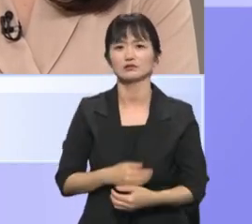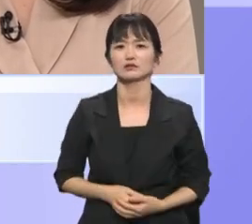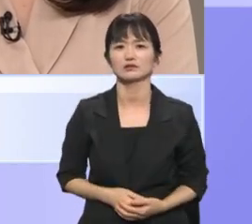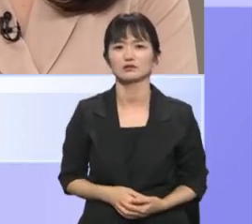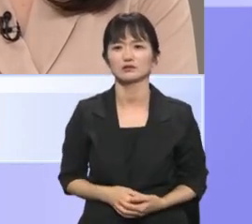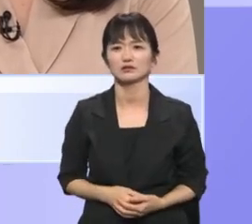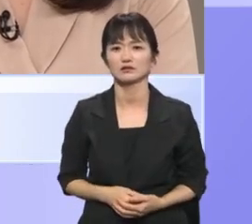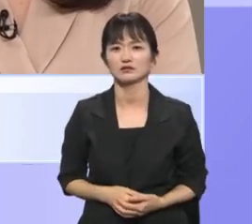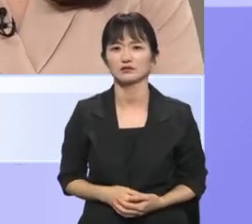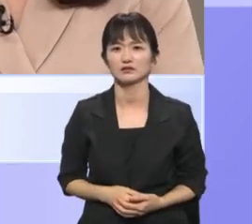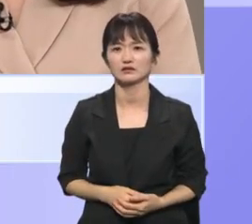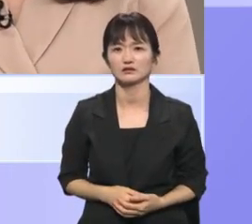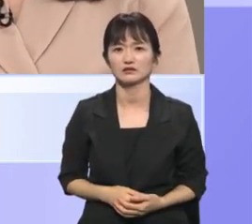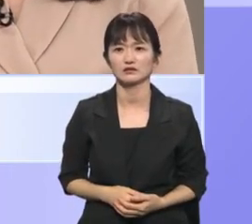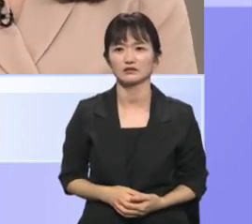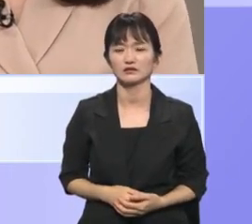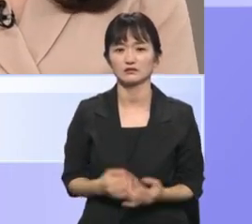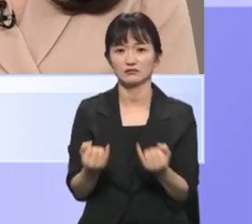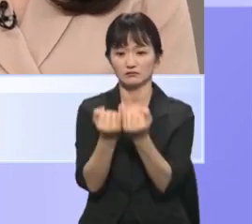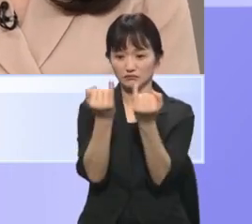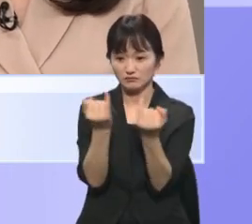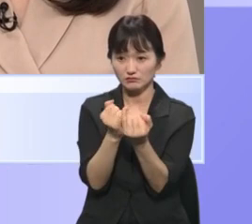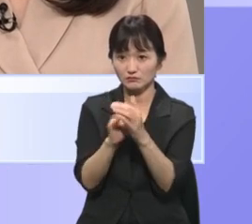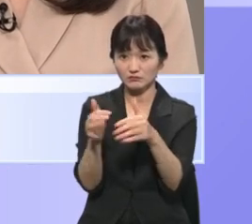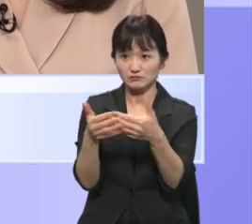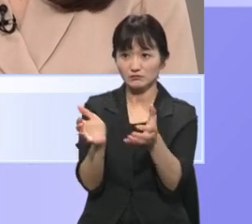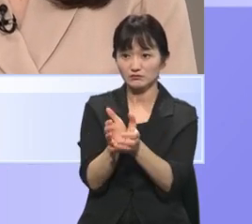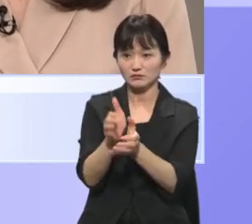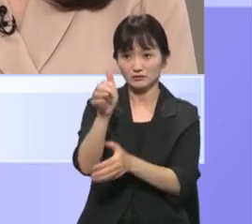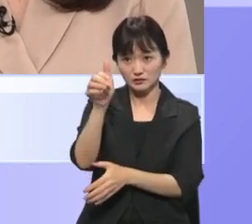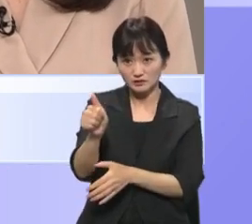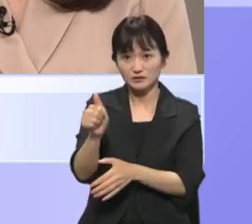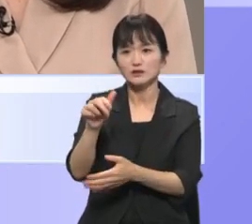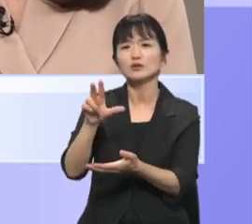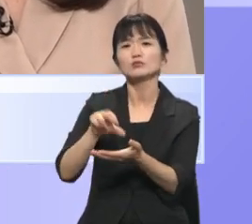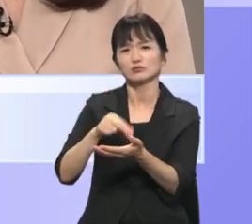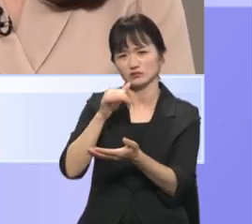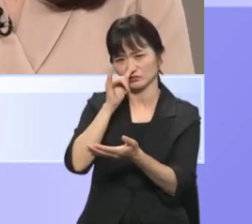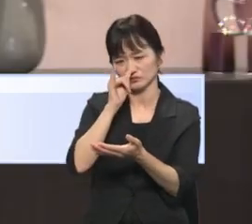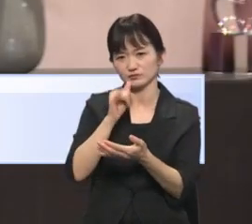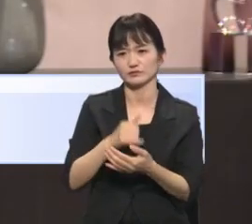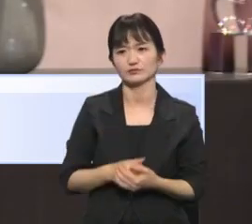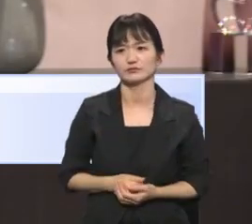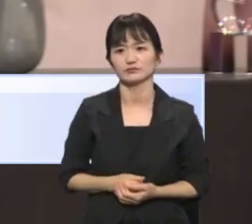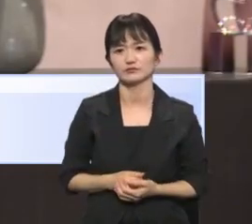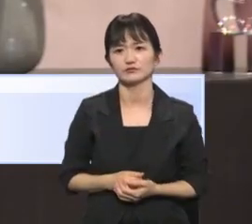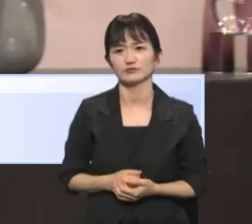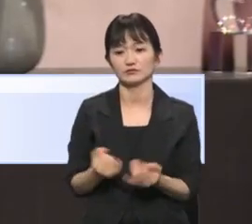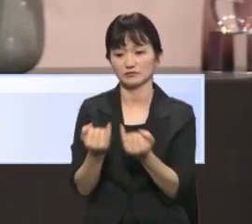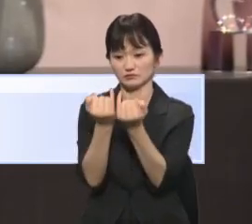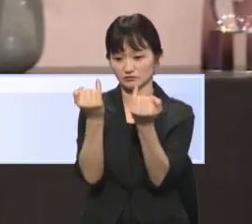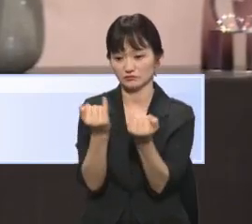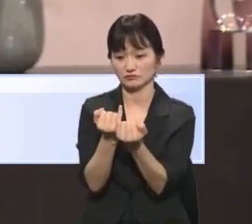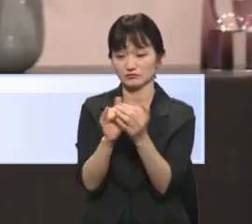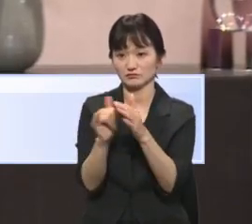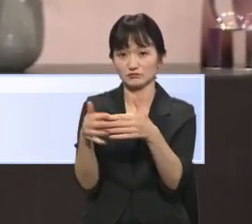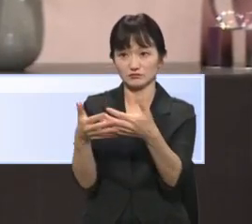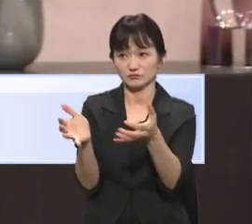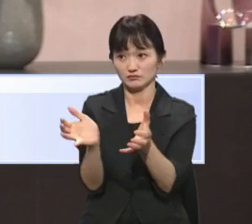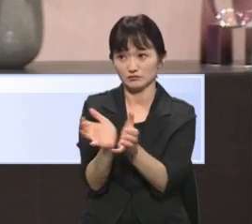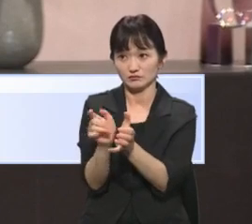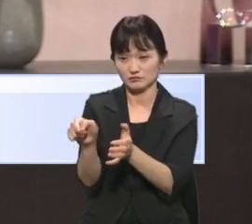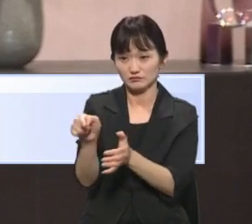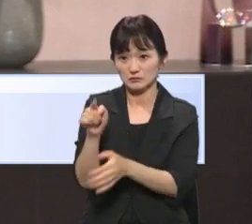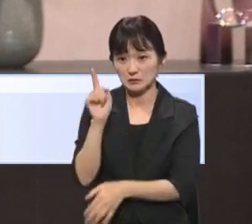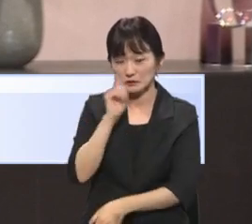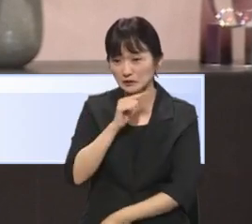개인의 여가부 장관 개인의 문제도 저는 분명히 있었겠지만은 그 여가부가 가지는 어떤